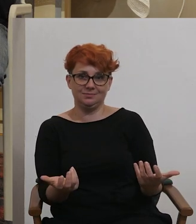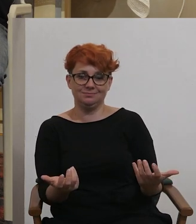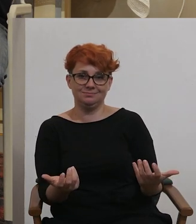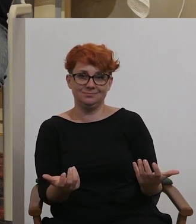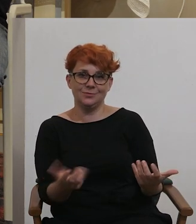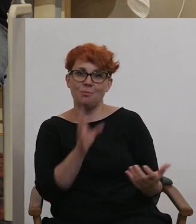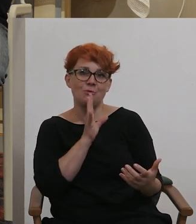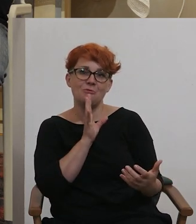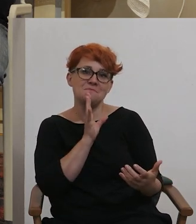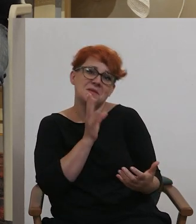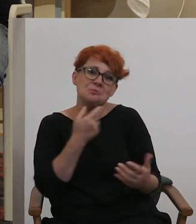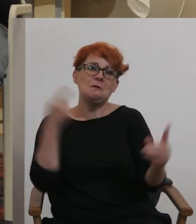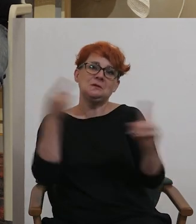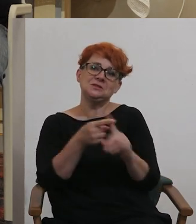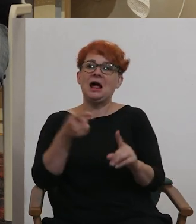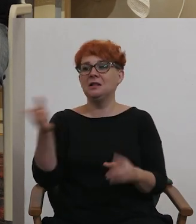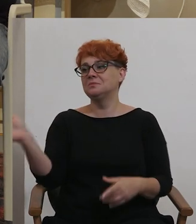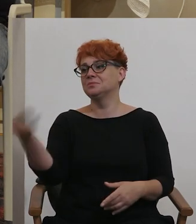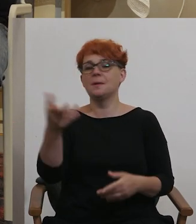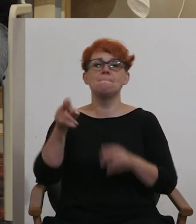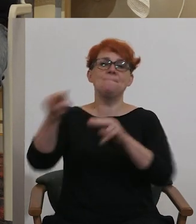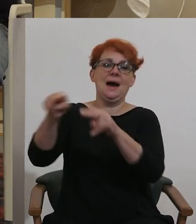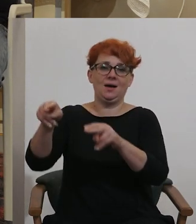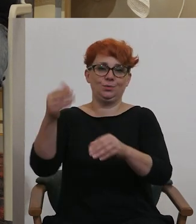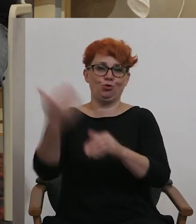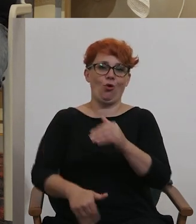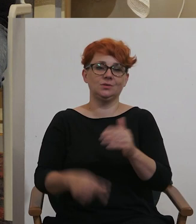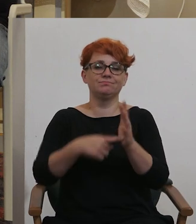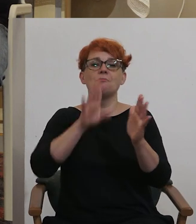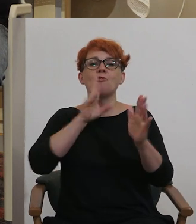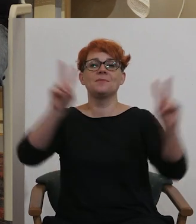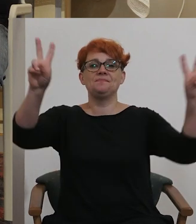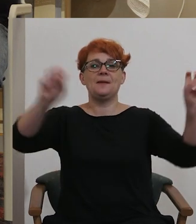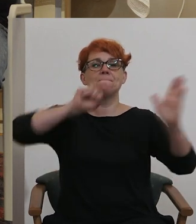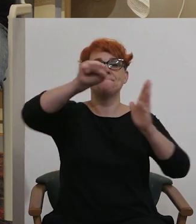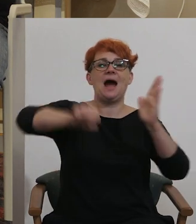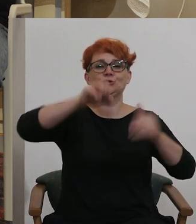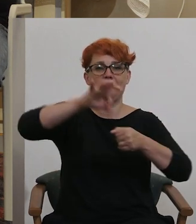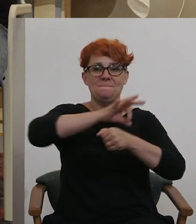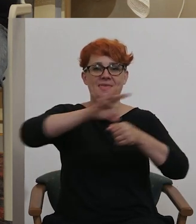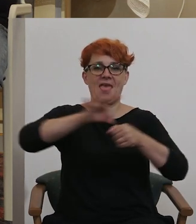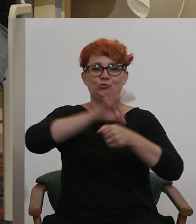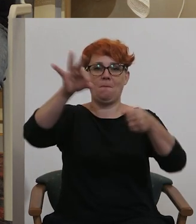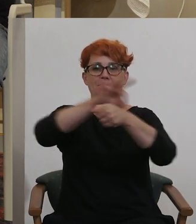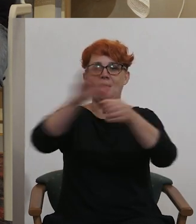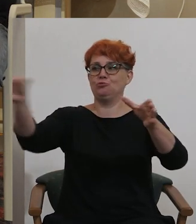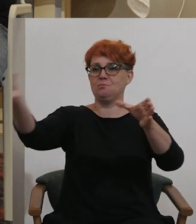przeżyć maszynki do mięsa. Tak, no właśnie, to nazywam. Tak, no właśnie do tego sformułowania chciałam teraz nawiązać,